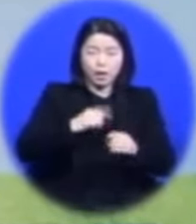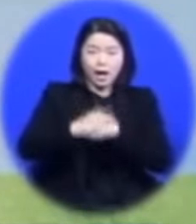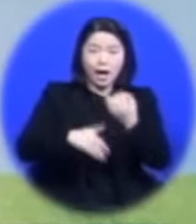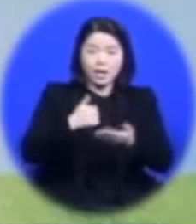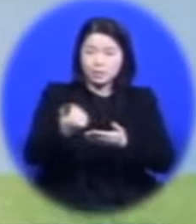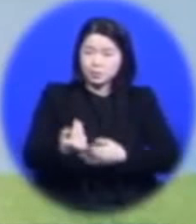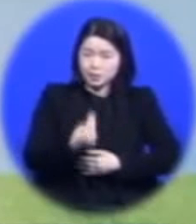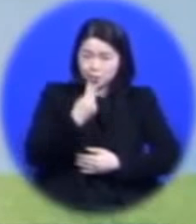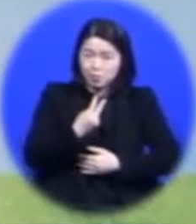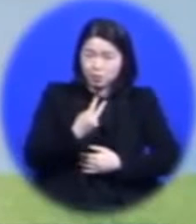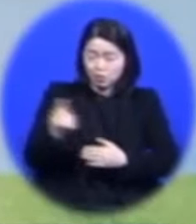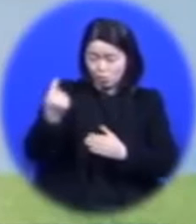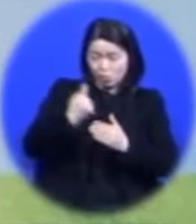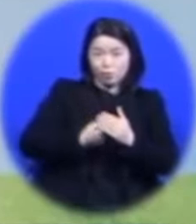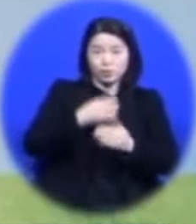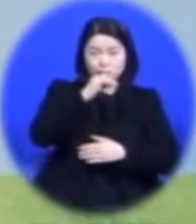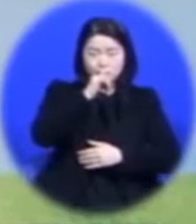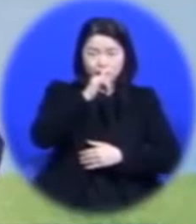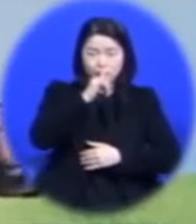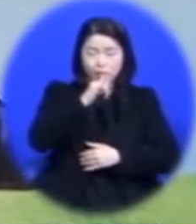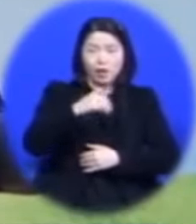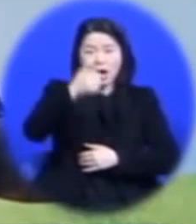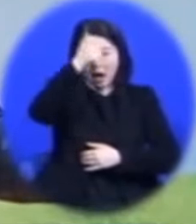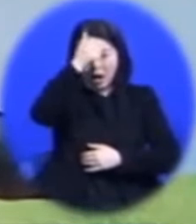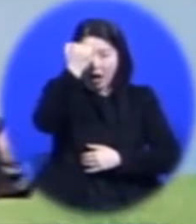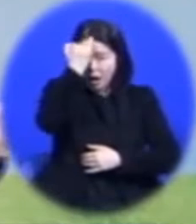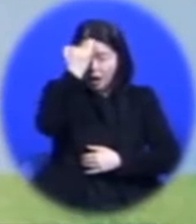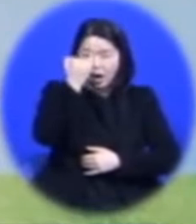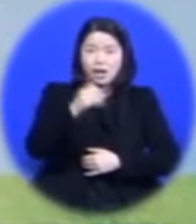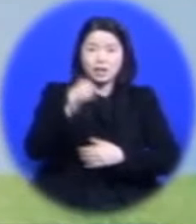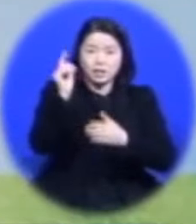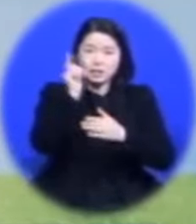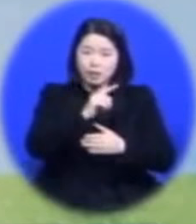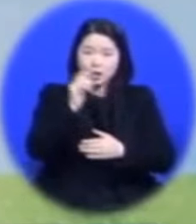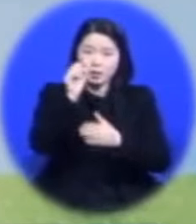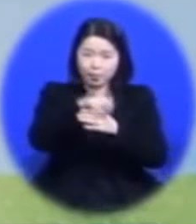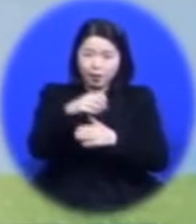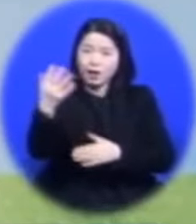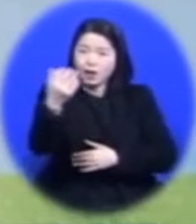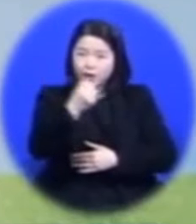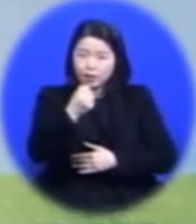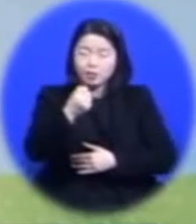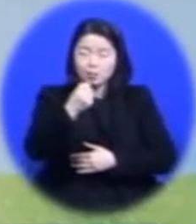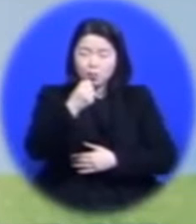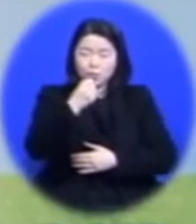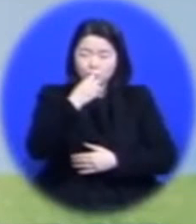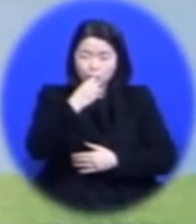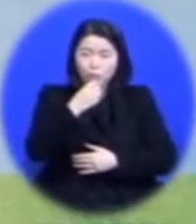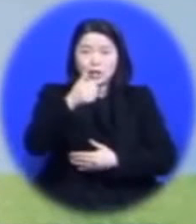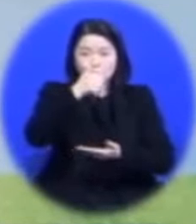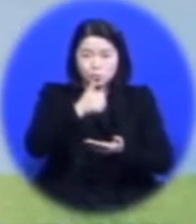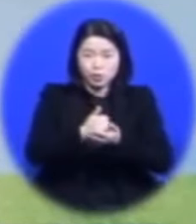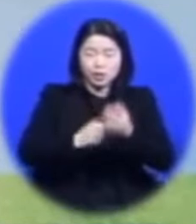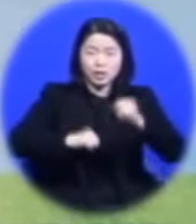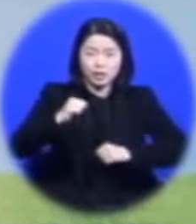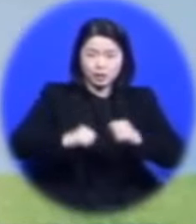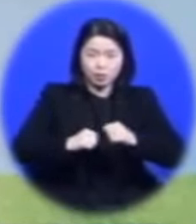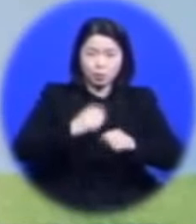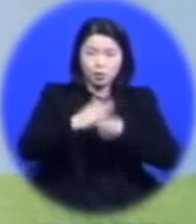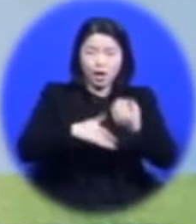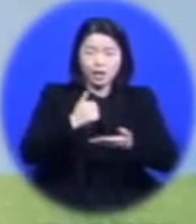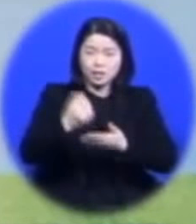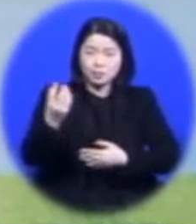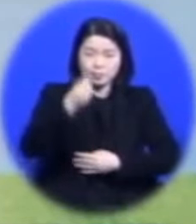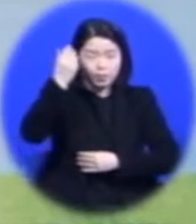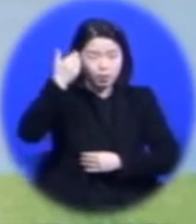들어와 있는 사람입니다 아담과 하와가 선가를 따먹고 죄를 지음으로 하나님의 성령께서 떠나시게